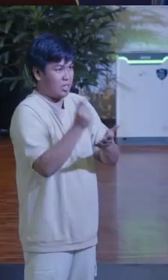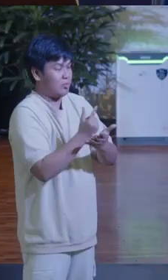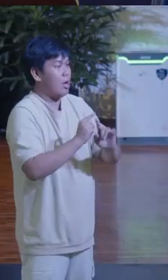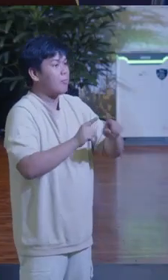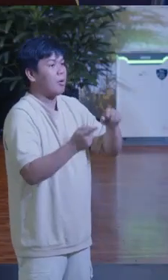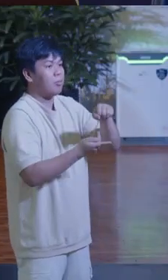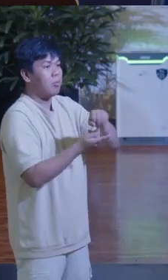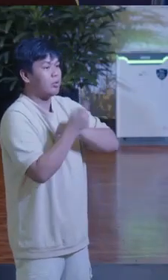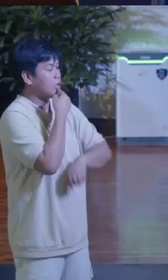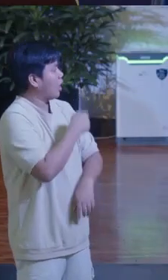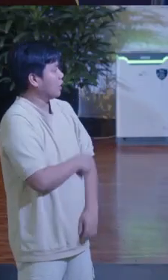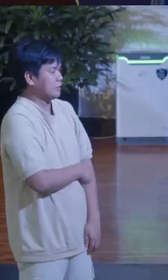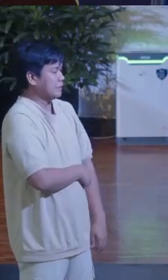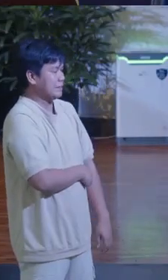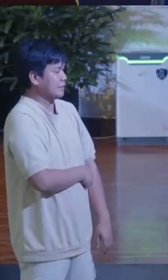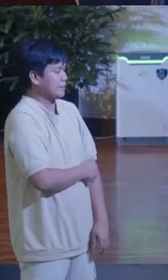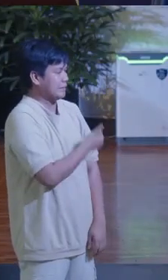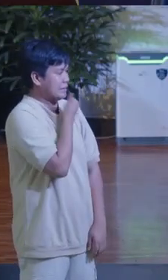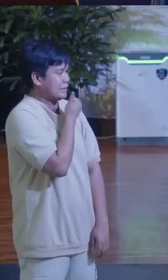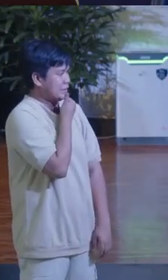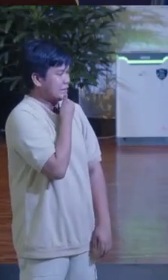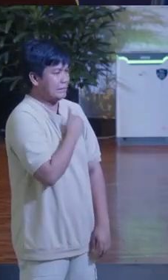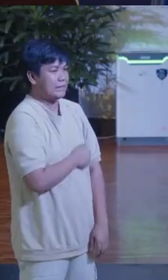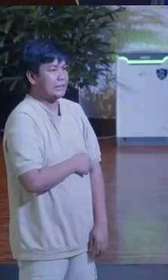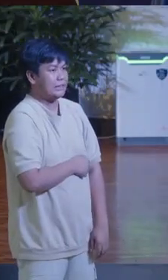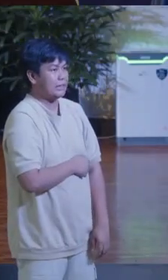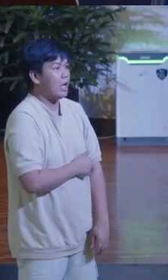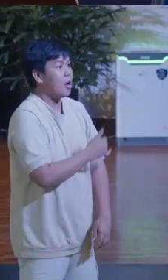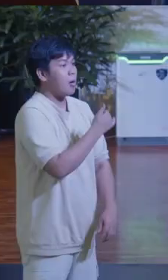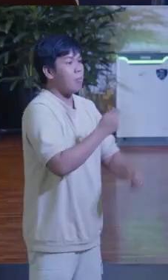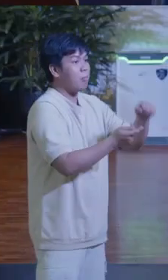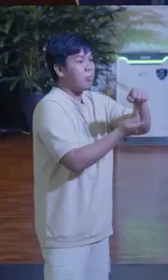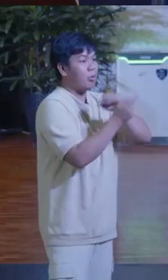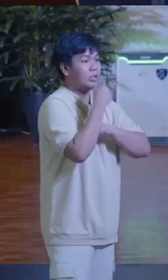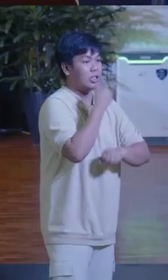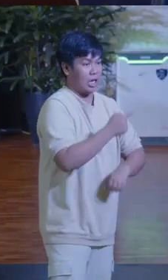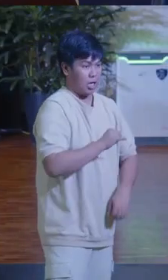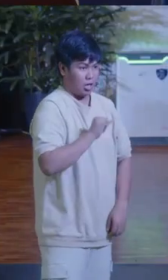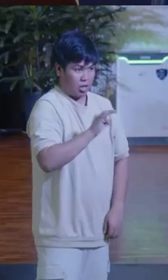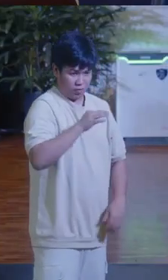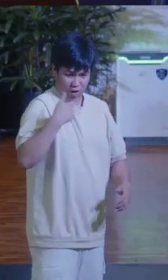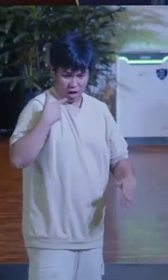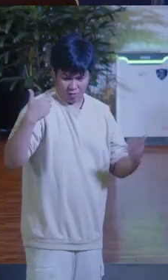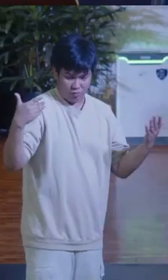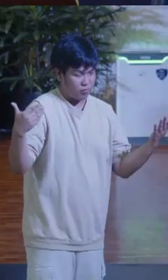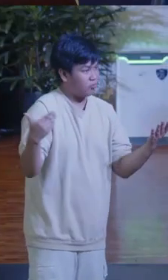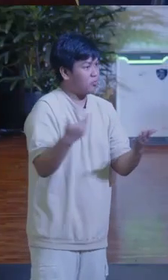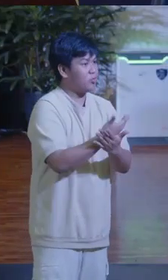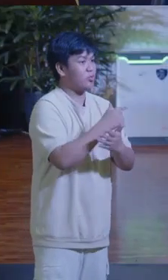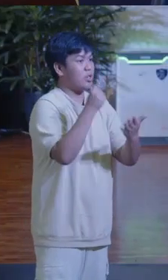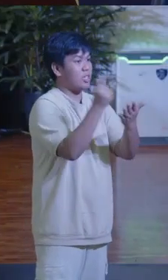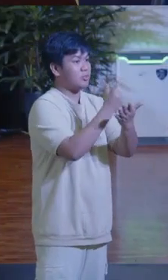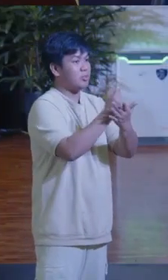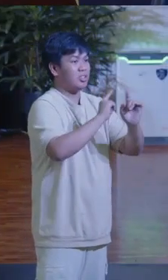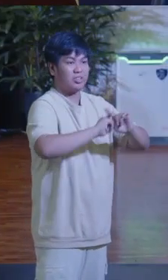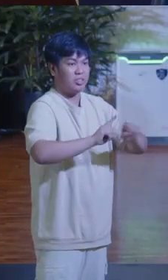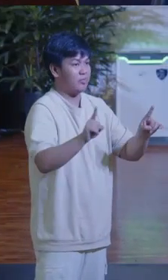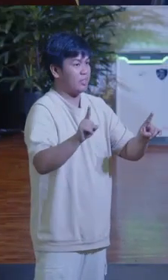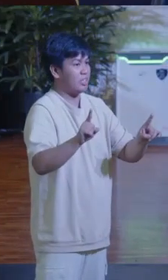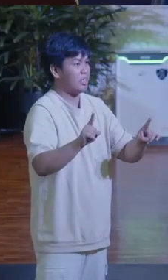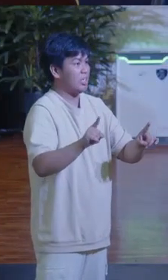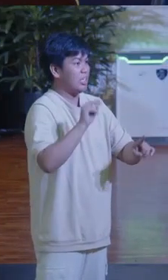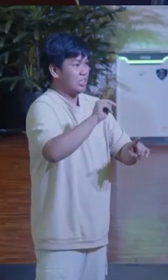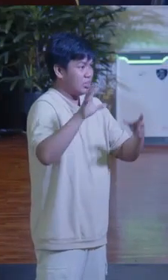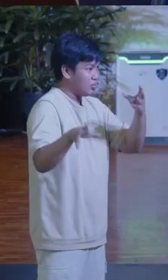ni Pablo, if anyone comes to you, even us, and we preach a different gospel, there's no